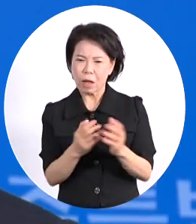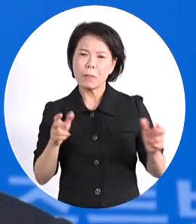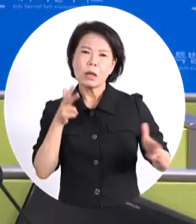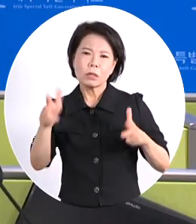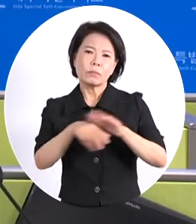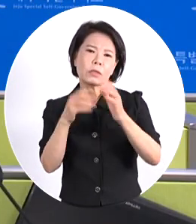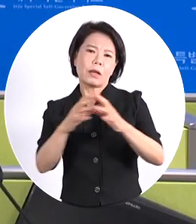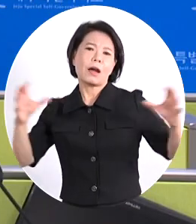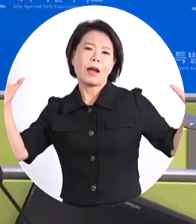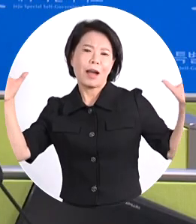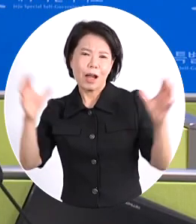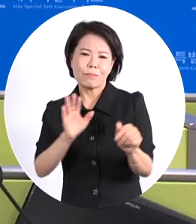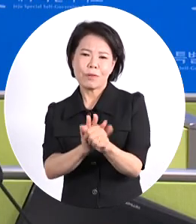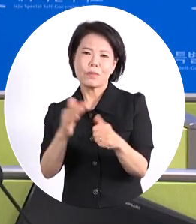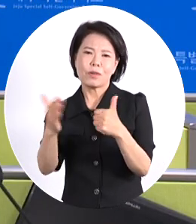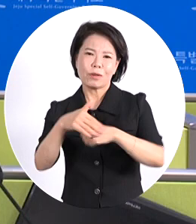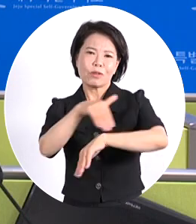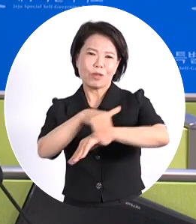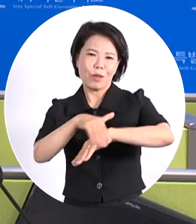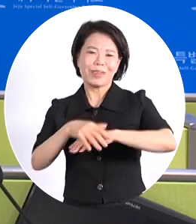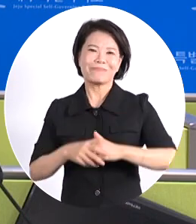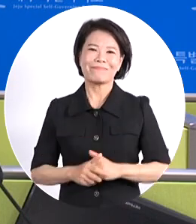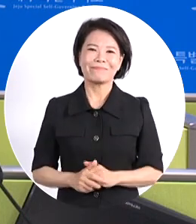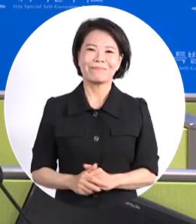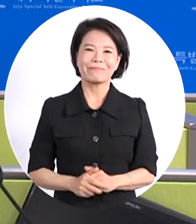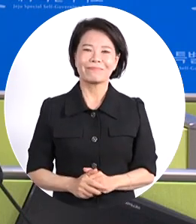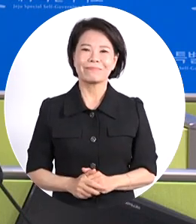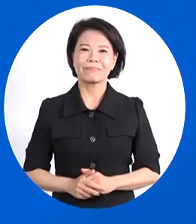업체와의 협력도 확대해 나갈 방침입니다.